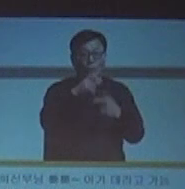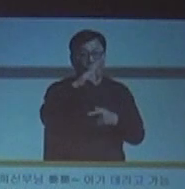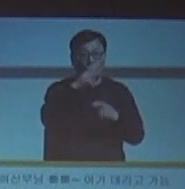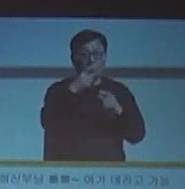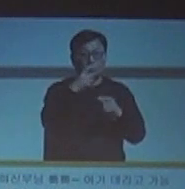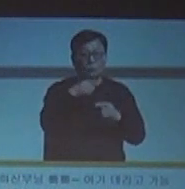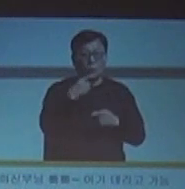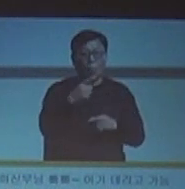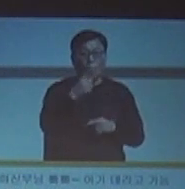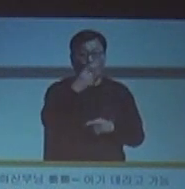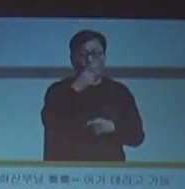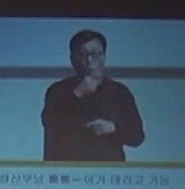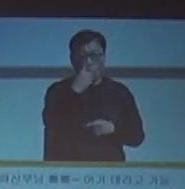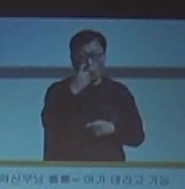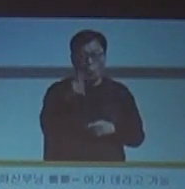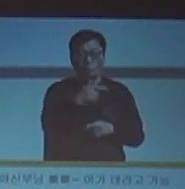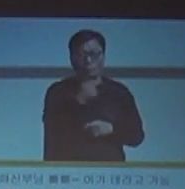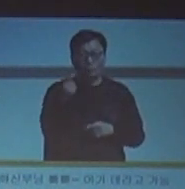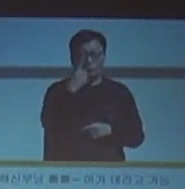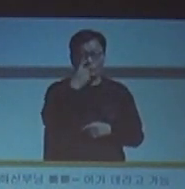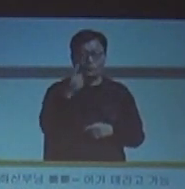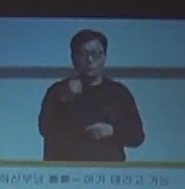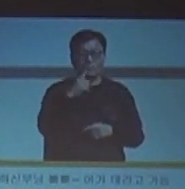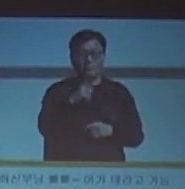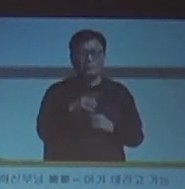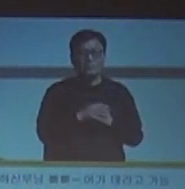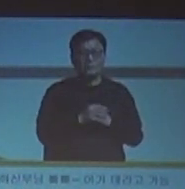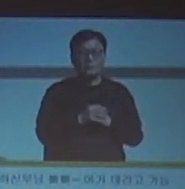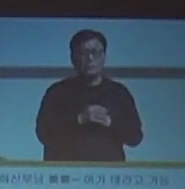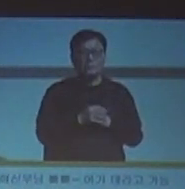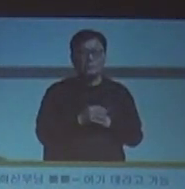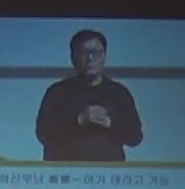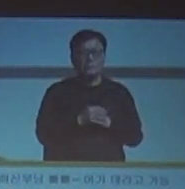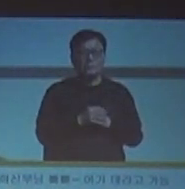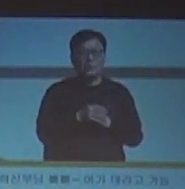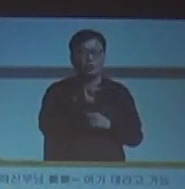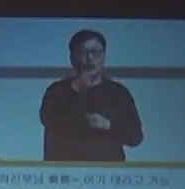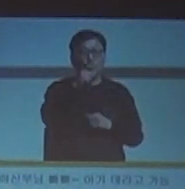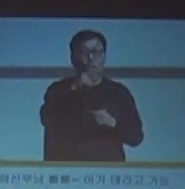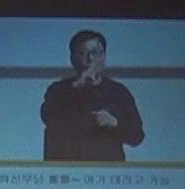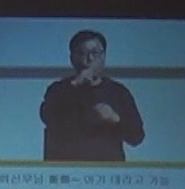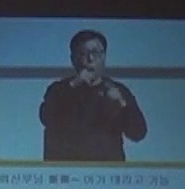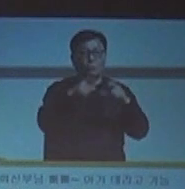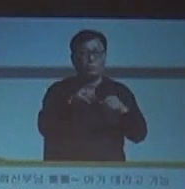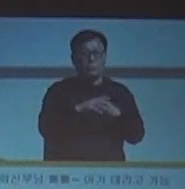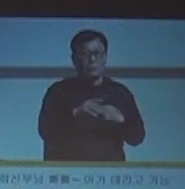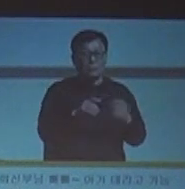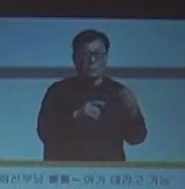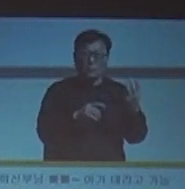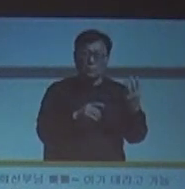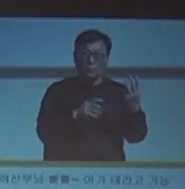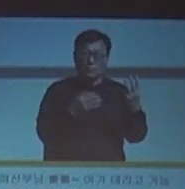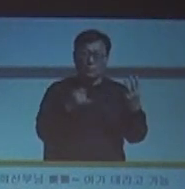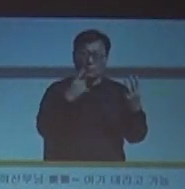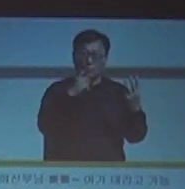멋지세요. 맞습니다. 네. 저희는 좀 신기하게 생겼고요. 이 세 명을 보고 부산교구를 편안하시면 네. 안